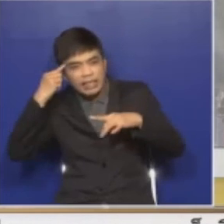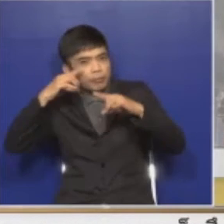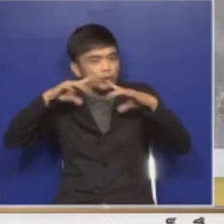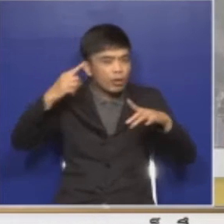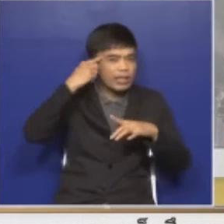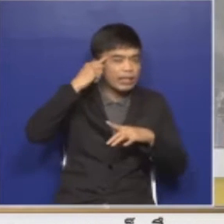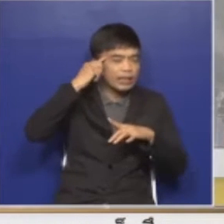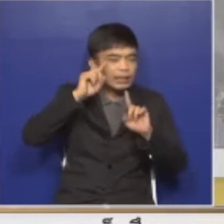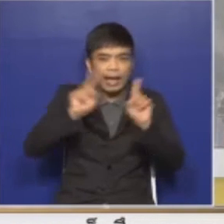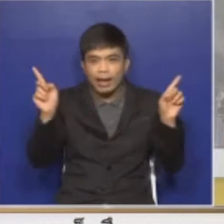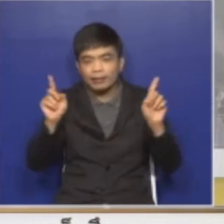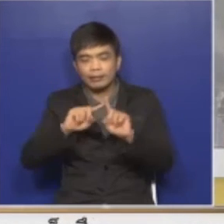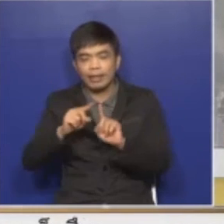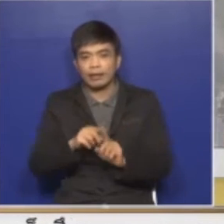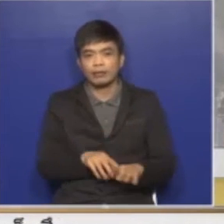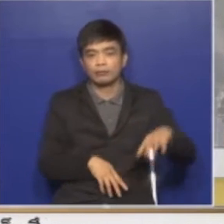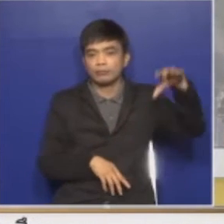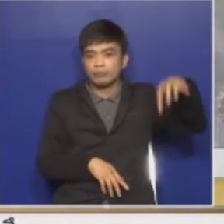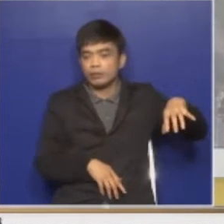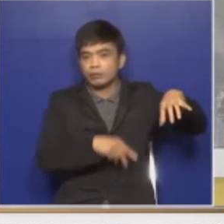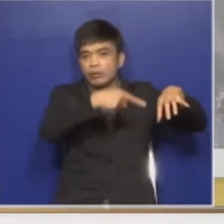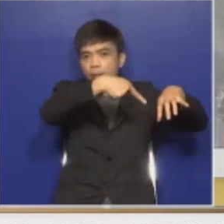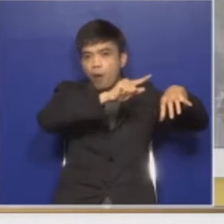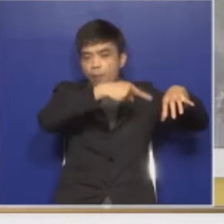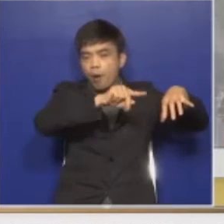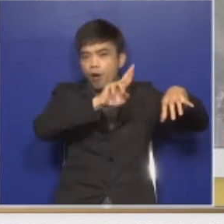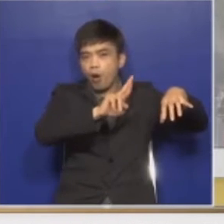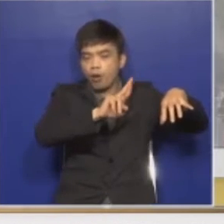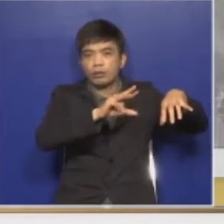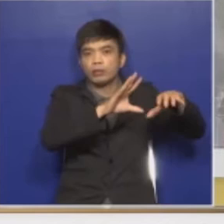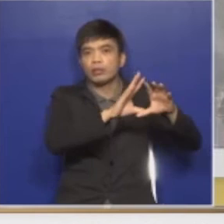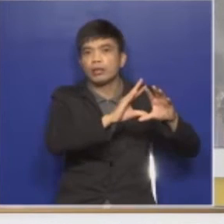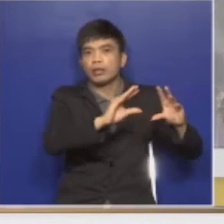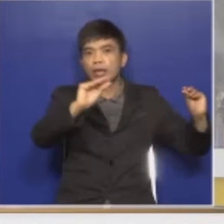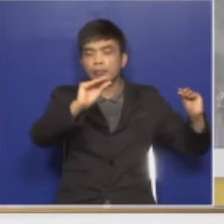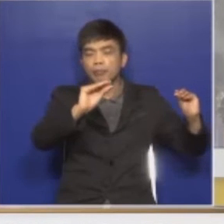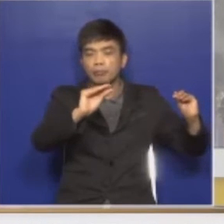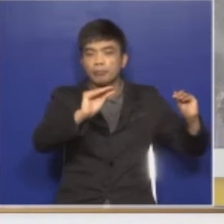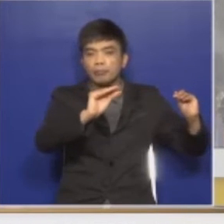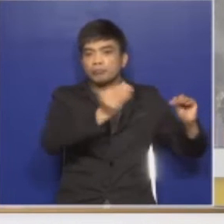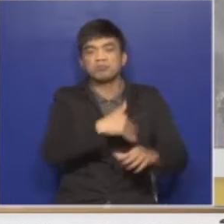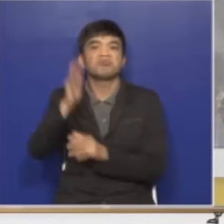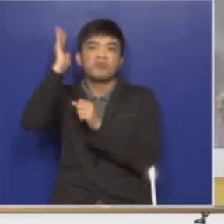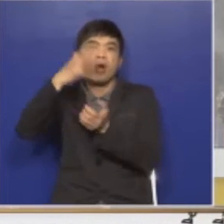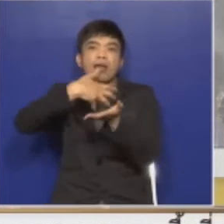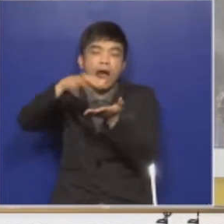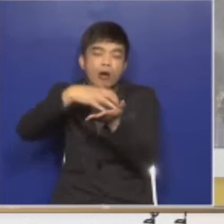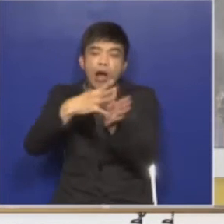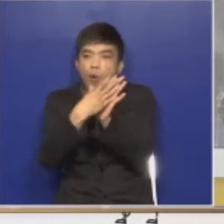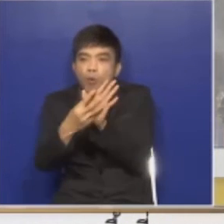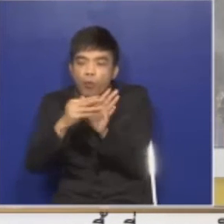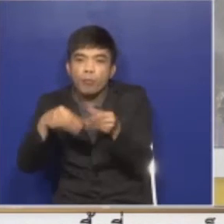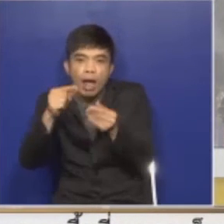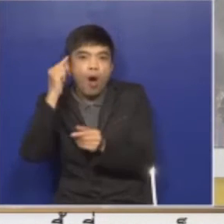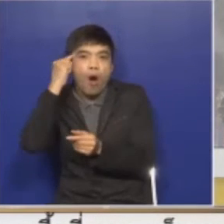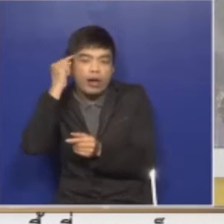ปกเกล้าไม่เคยมีใครที่จะออกมาให้ความรู้ให้คำชี้นำในเรื่องเหล่านี้ต่อพี่น้องประชาชนหรือมีใครที่จะออก